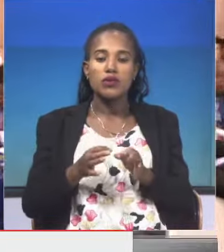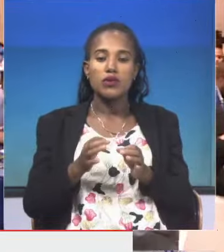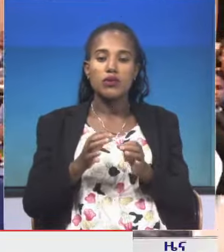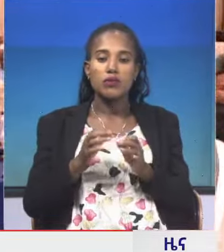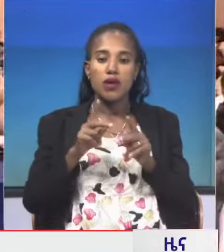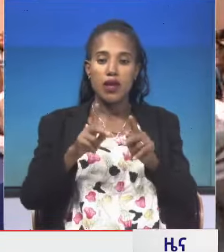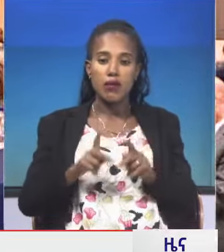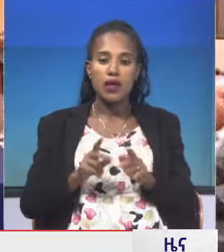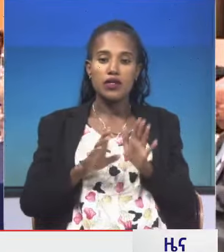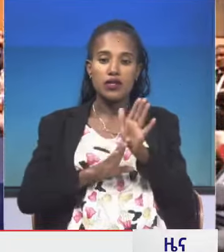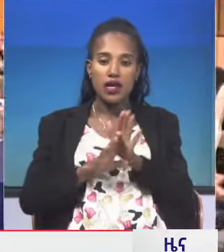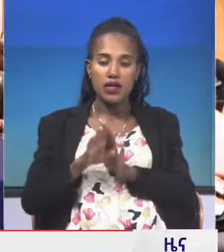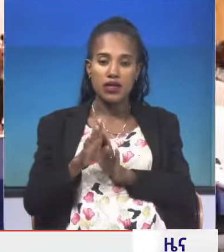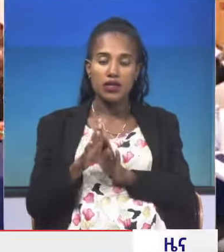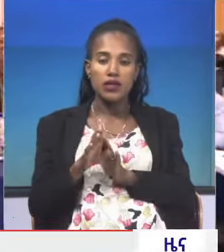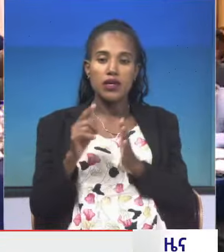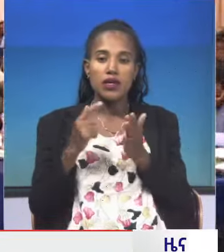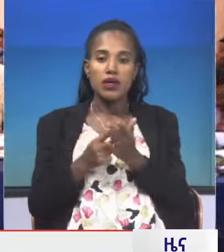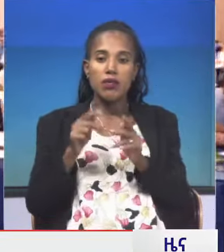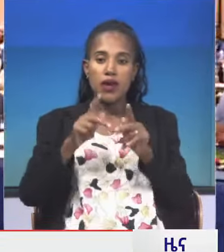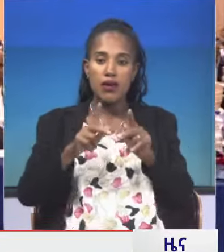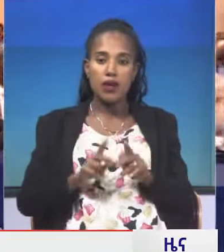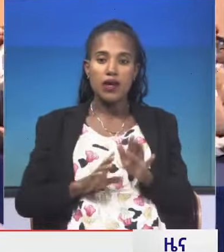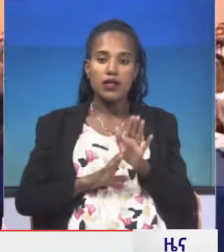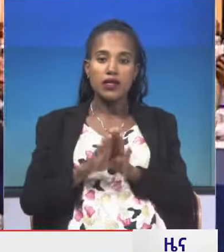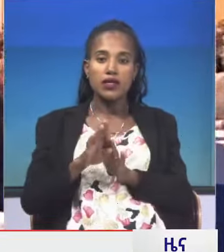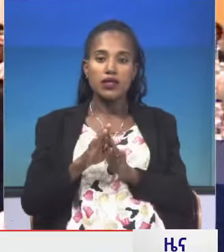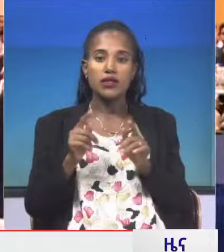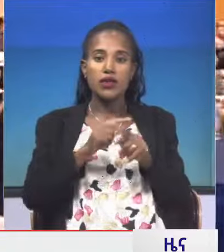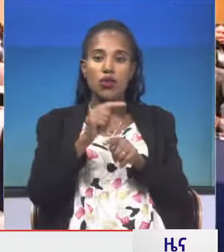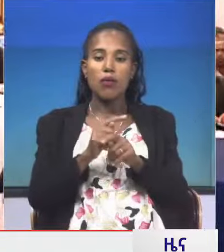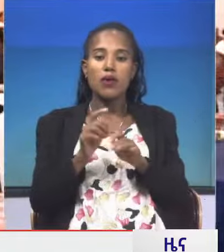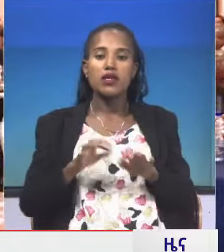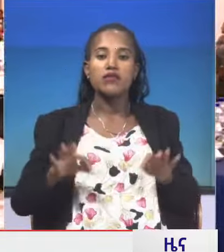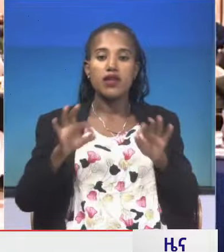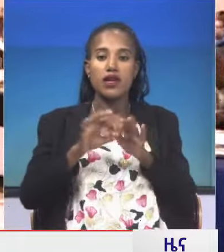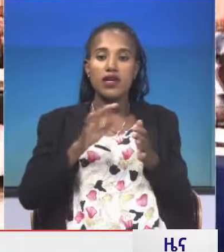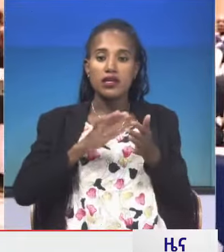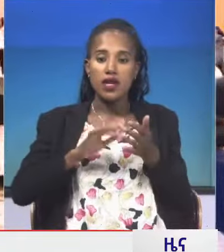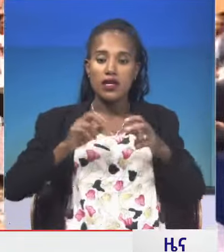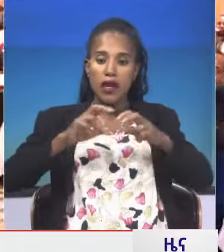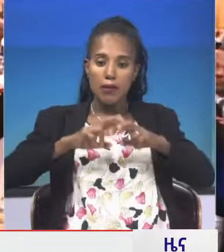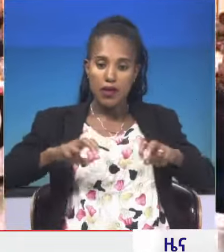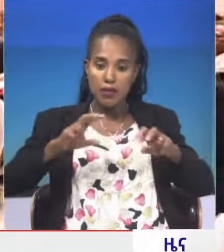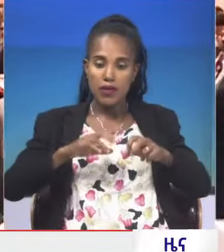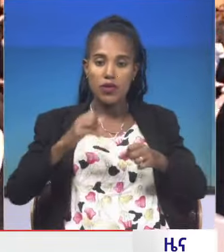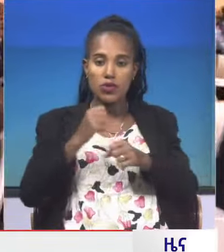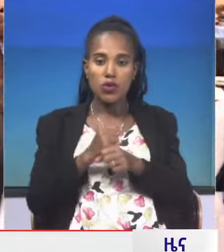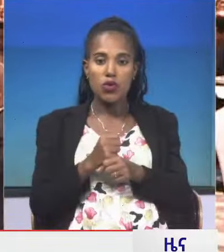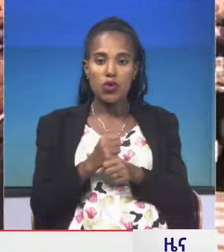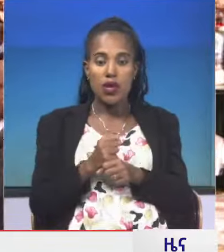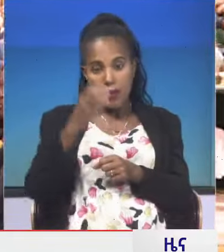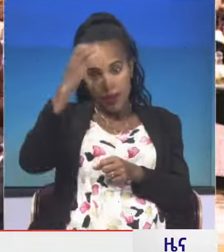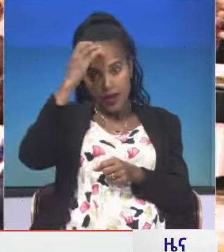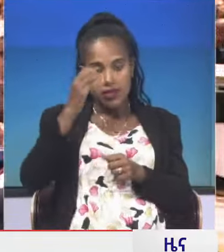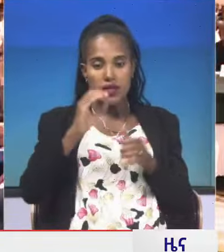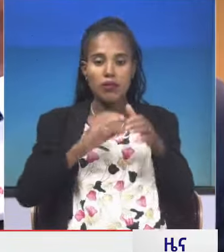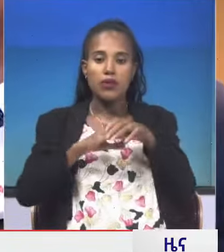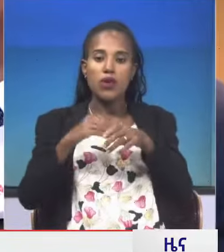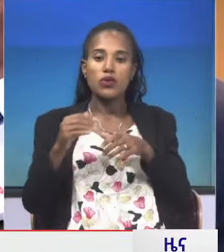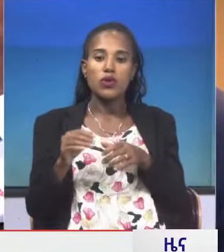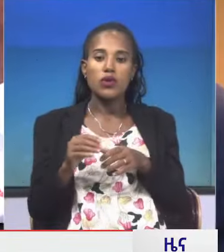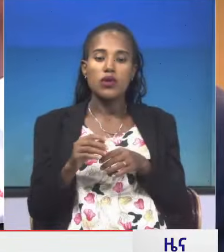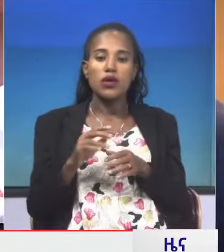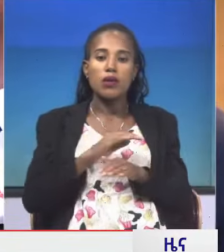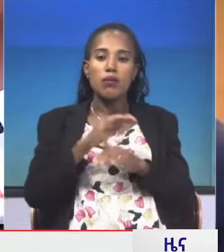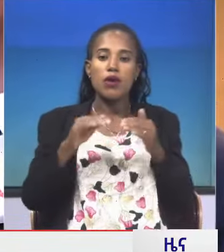ፓርላመንት እንዲሻገር የፓርላማ ዴቨሎፕመንት ኢንስቲትዩት ያስፈልጋል። በጥናትና ምርምር ይዞ መንግስት የሚያወጣውን